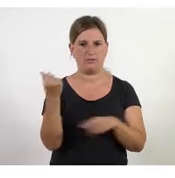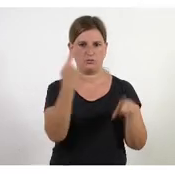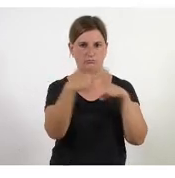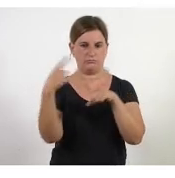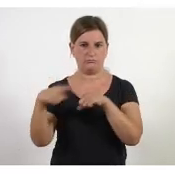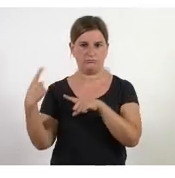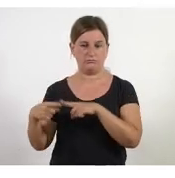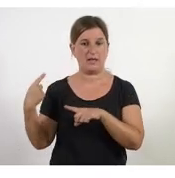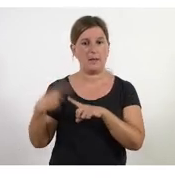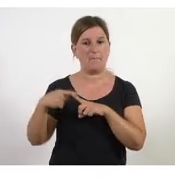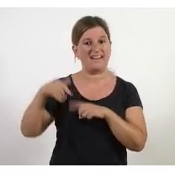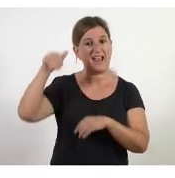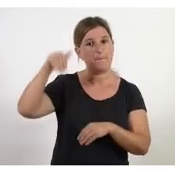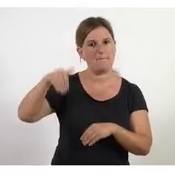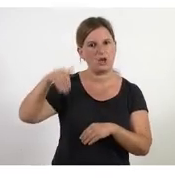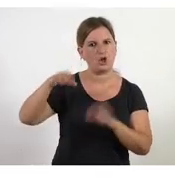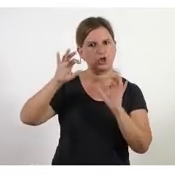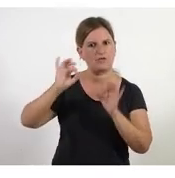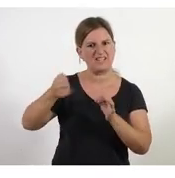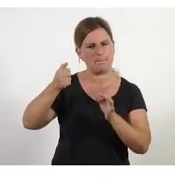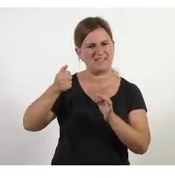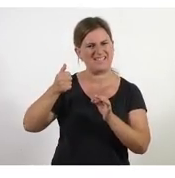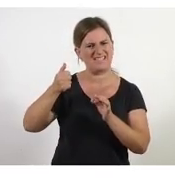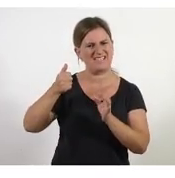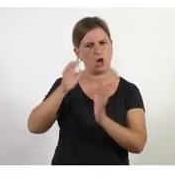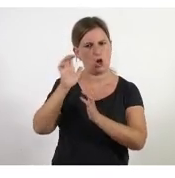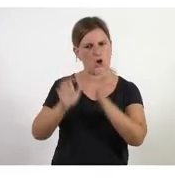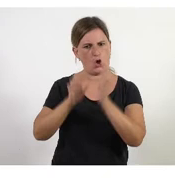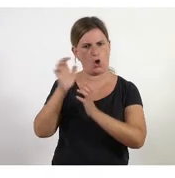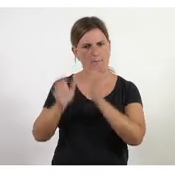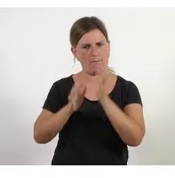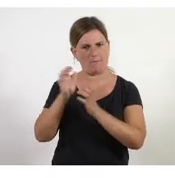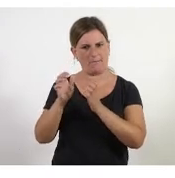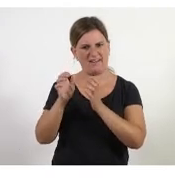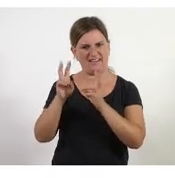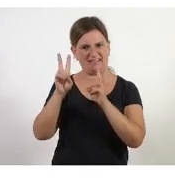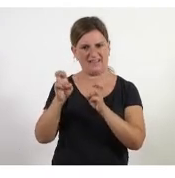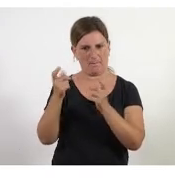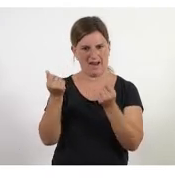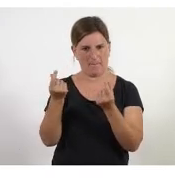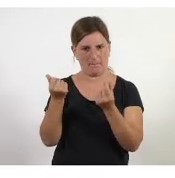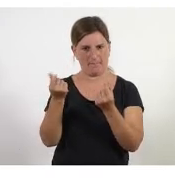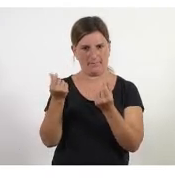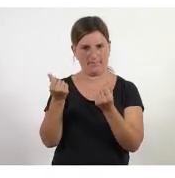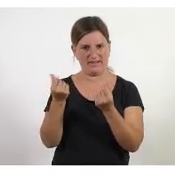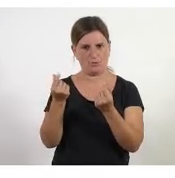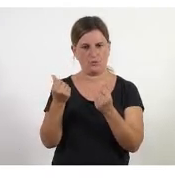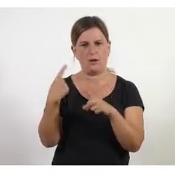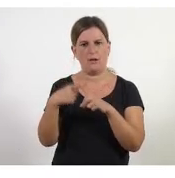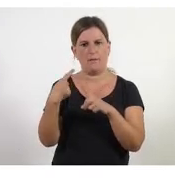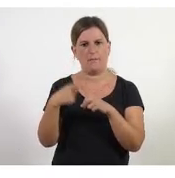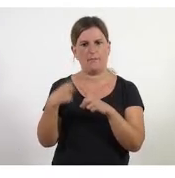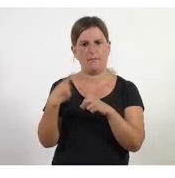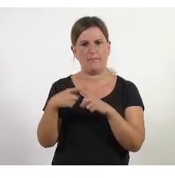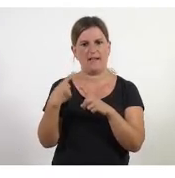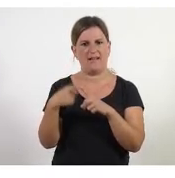solució de Microsoft sí que és més complexa en el tema de nivells de preus, perquè és més complexa